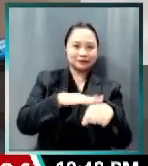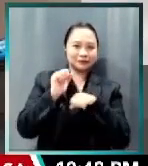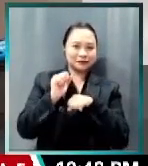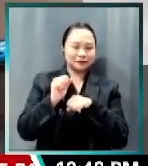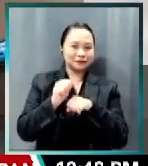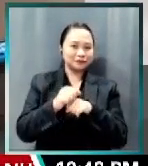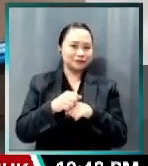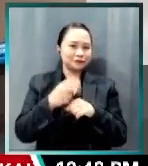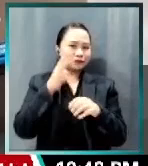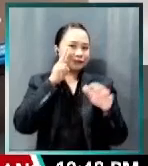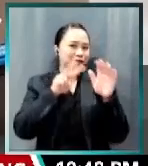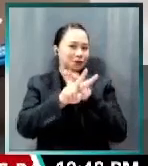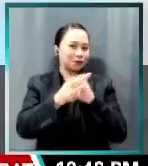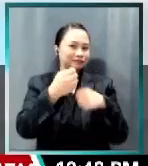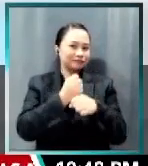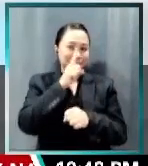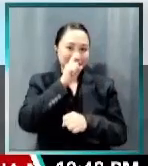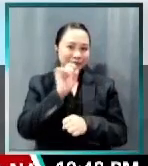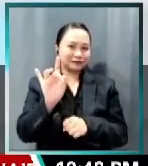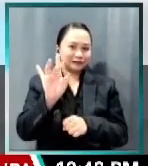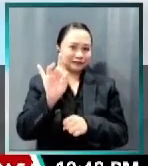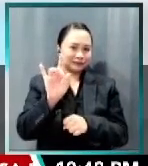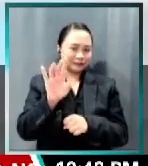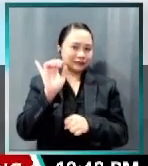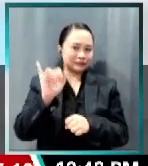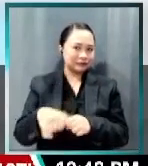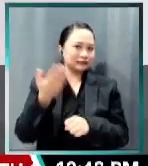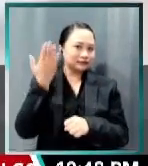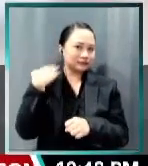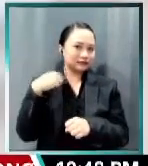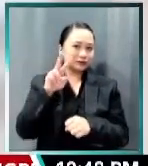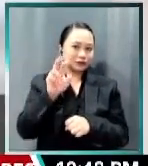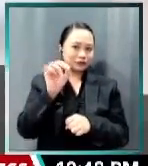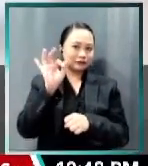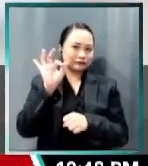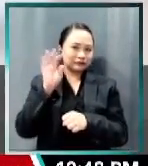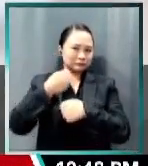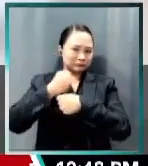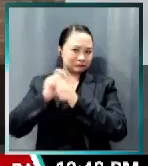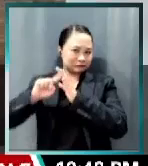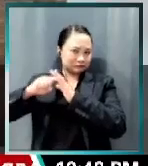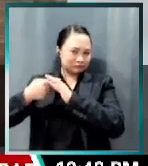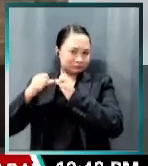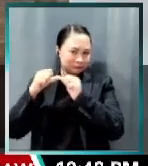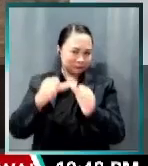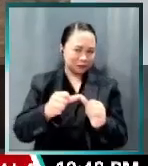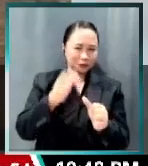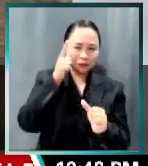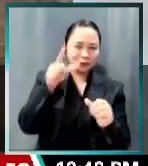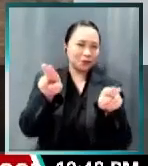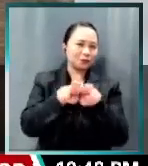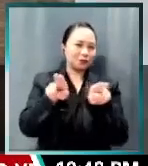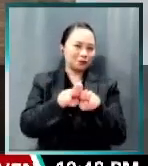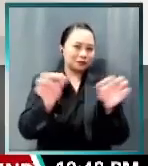ng 18-year-old na si Von na sinimulan niya noong pang 2019. Mukhang normal na sunglasses pero kinabitan ng maliit